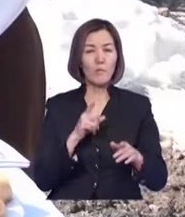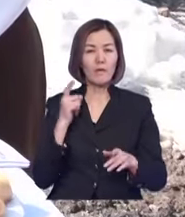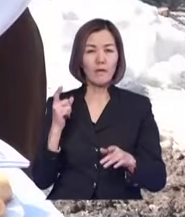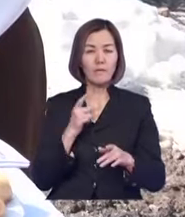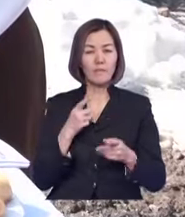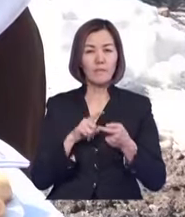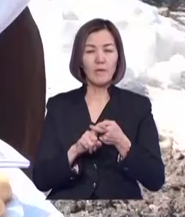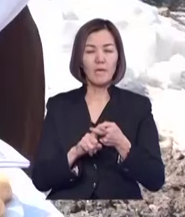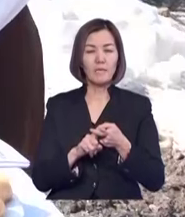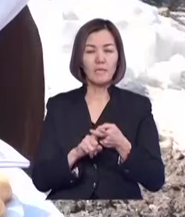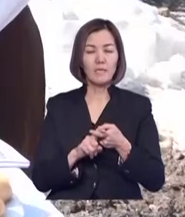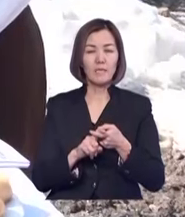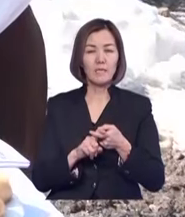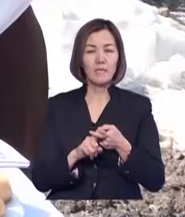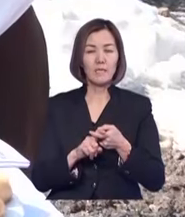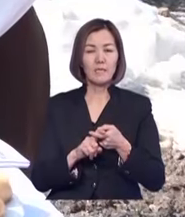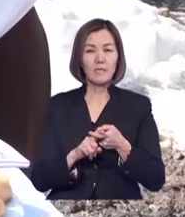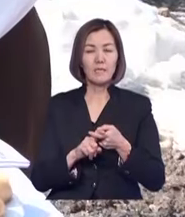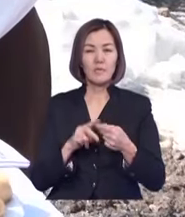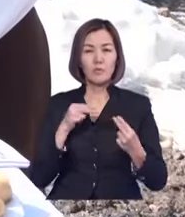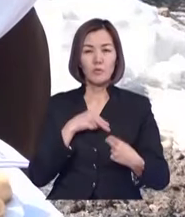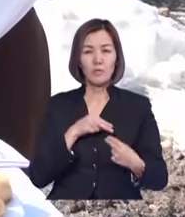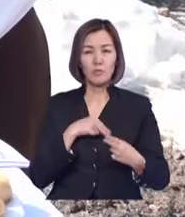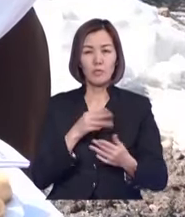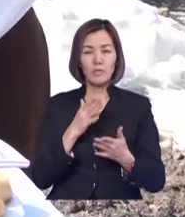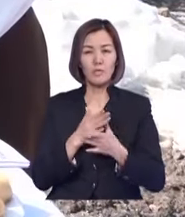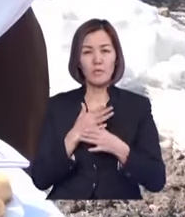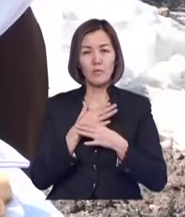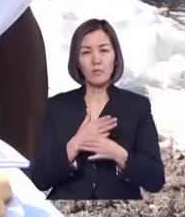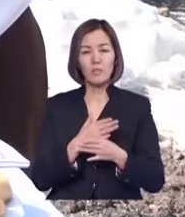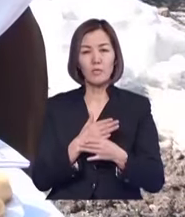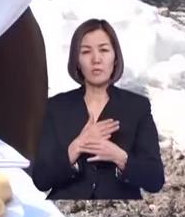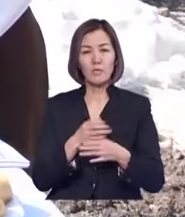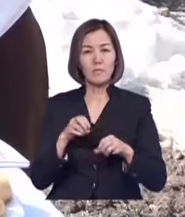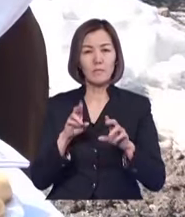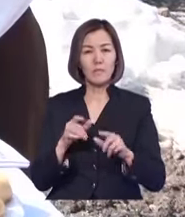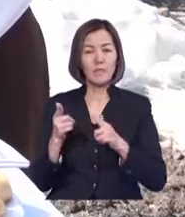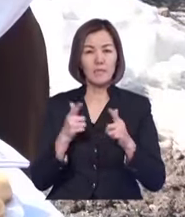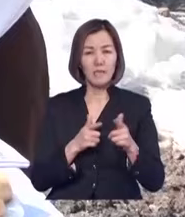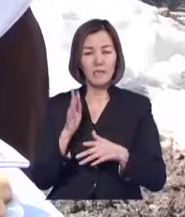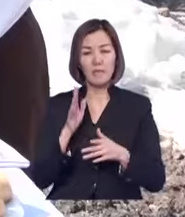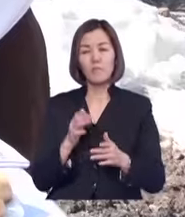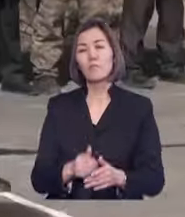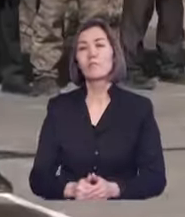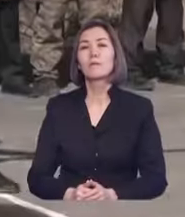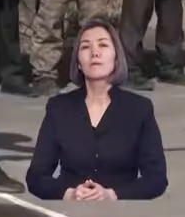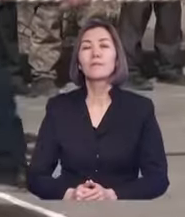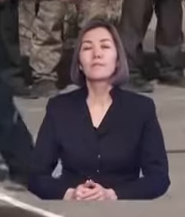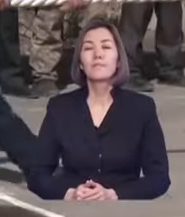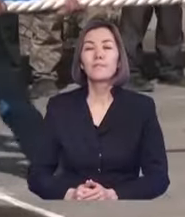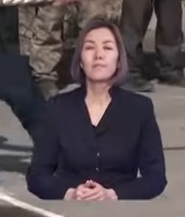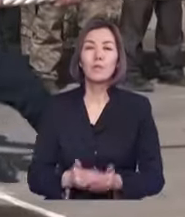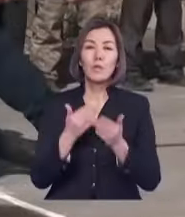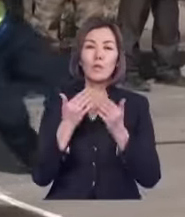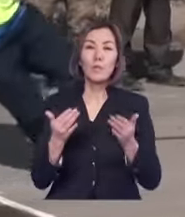шаруашылығына байланысты орман шаруашылығының көмекшісі деген мамандықты қарастырып жатырмыз.